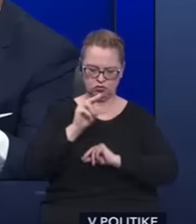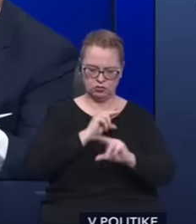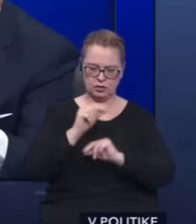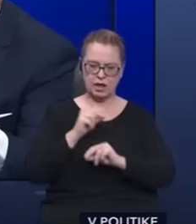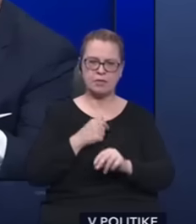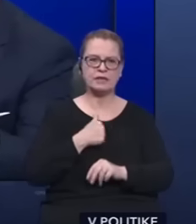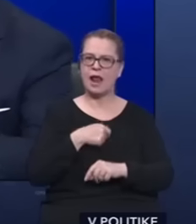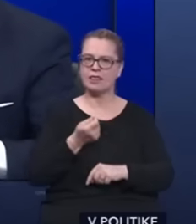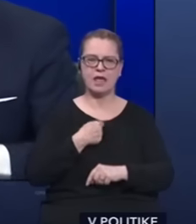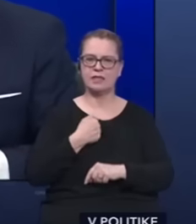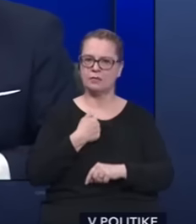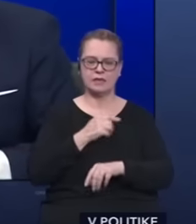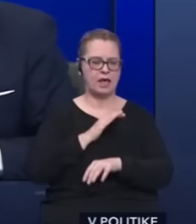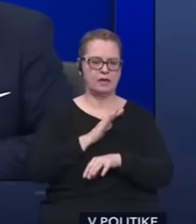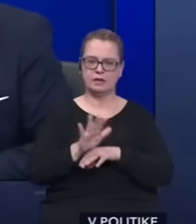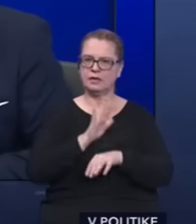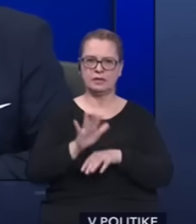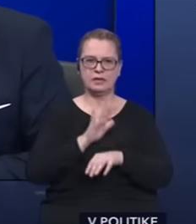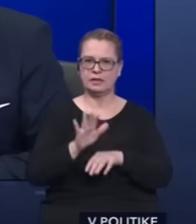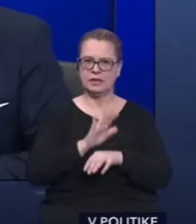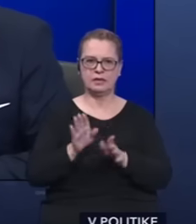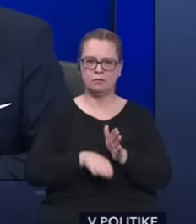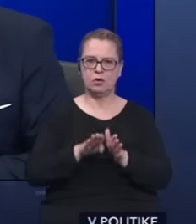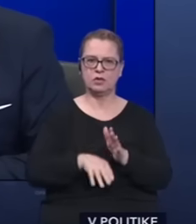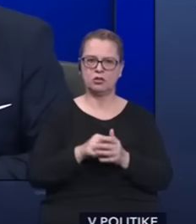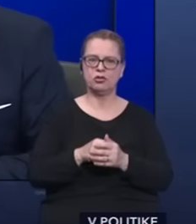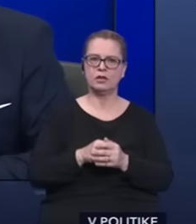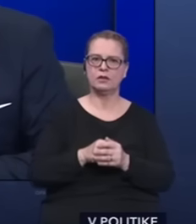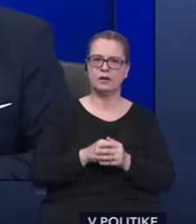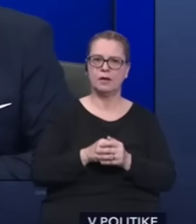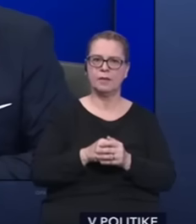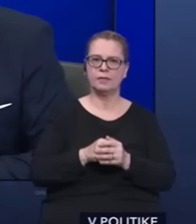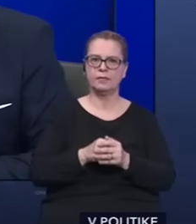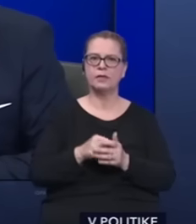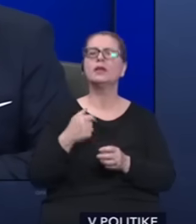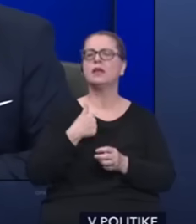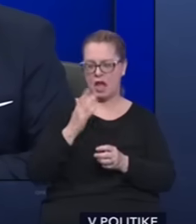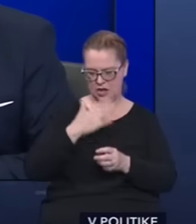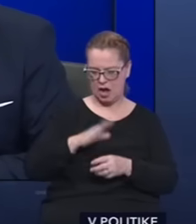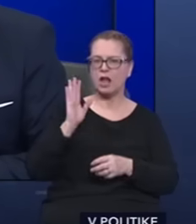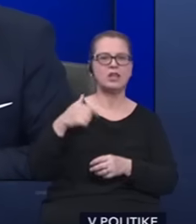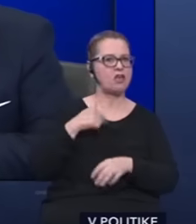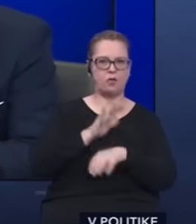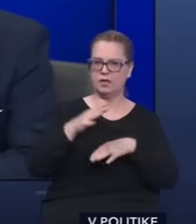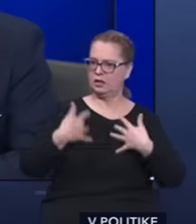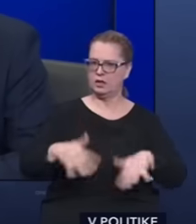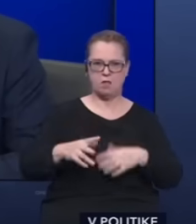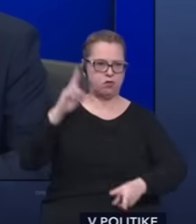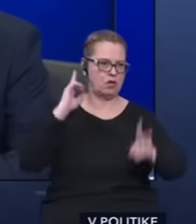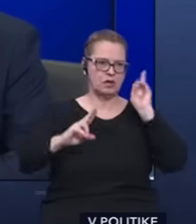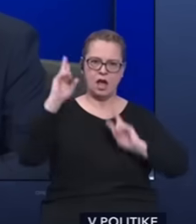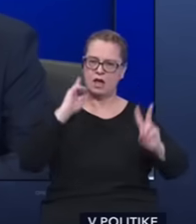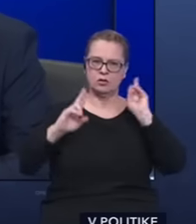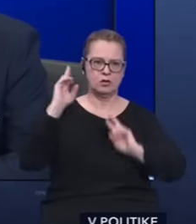Ja som nikdy nebol kaderník, ale kľudne mi tak hovorte, lebo radšej budem kaderník, ako budem korupčník, ako ste vy a budem mať také kauzy ako máte. Ja som